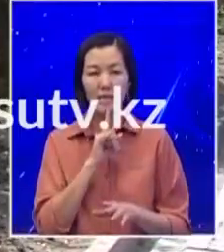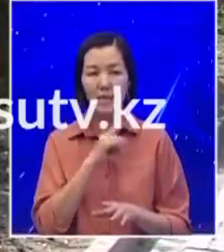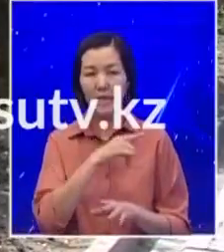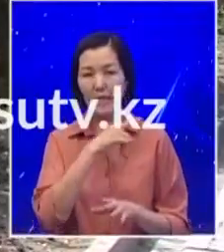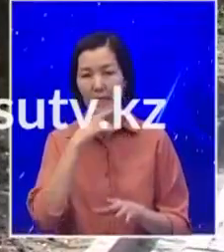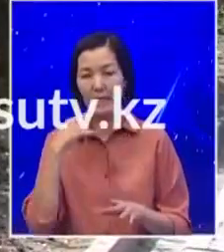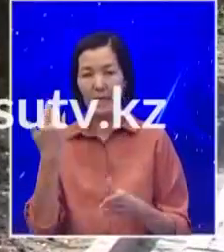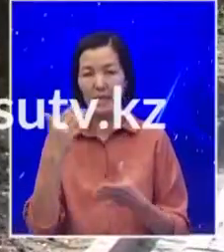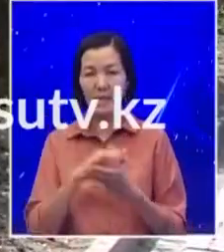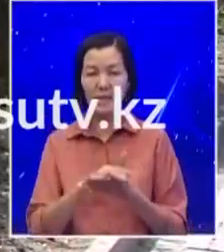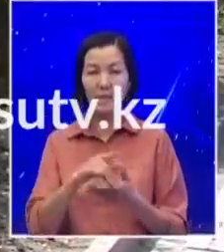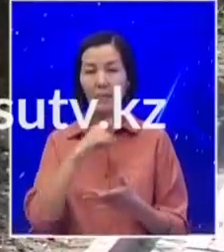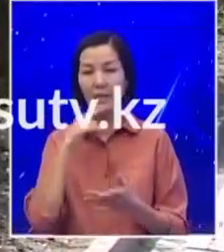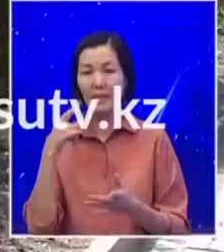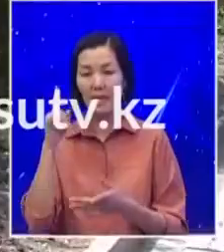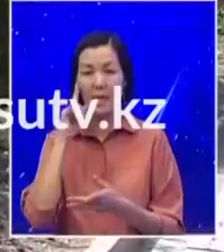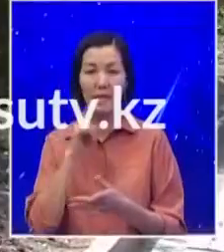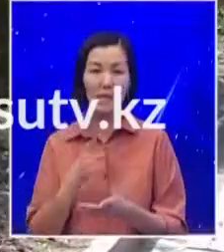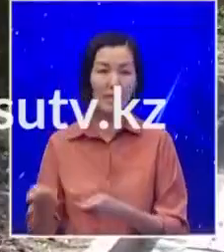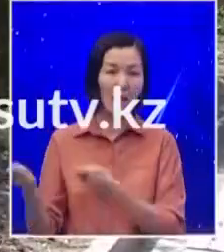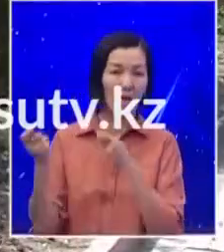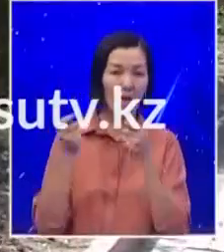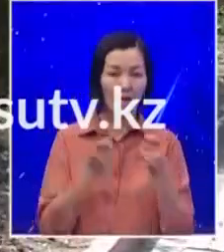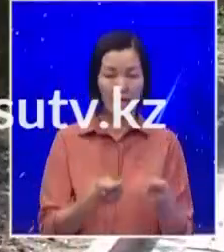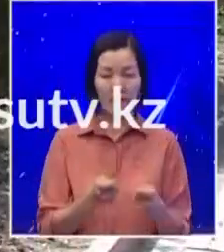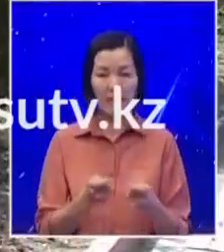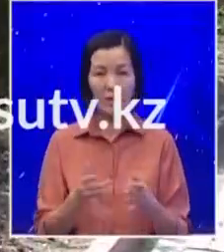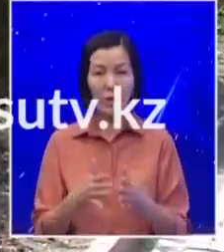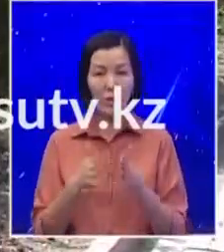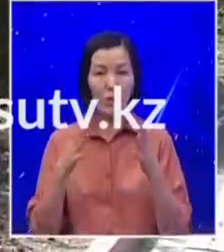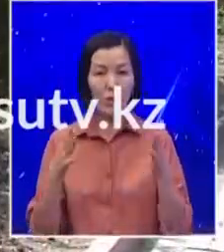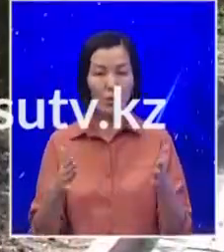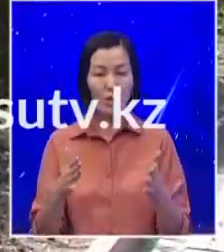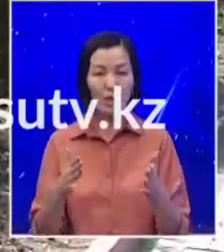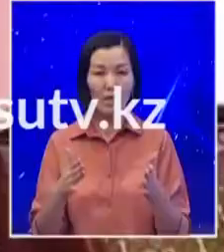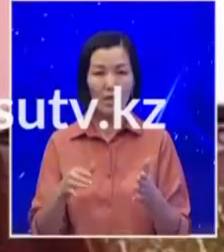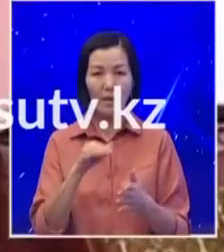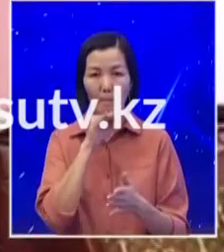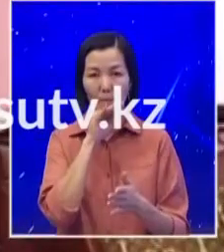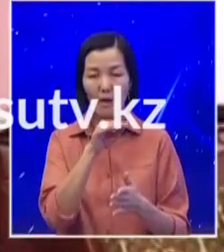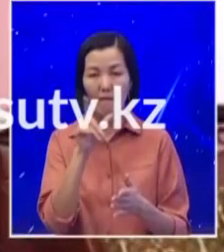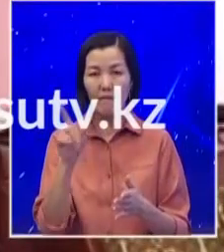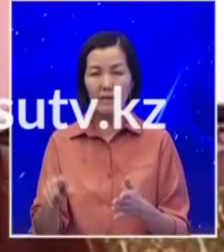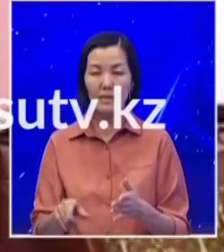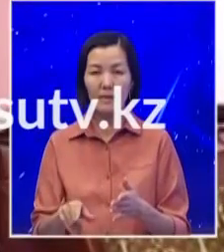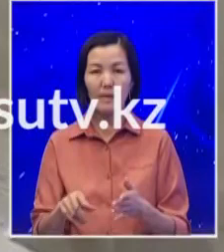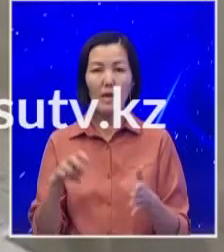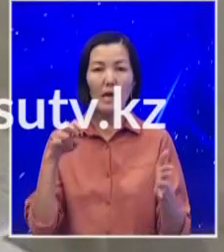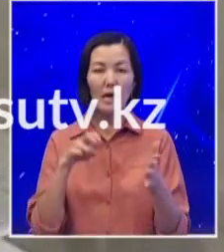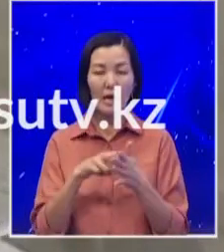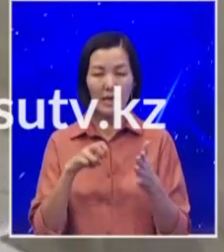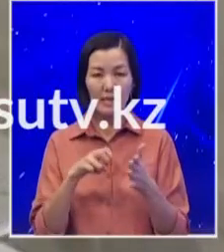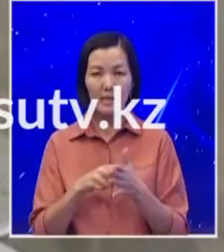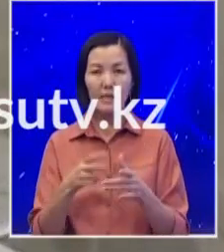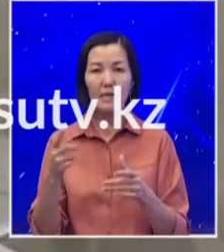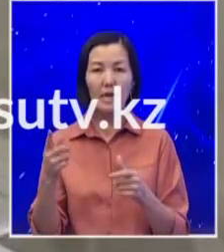Ресейге, ал Ресейдегі дүниені біздің өзіміздің қазақтың жұртына әкелген үлкен новатор ғалым. Ғалымның хаты жақсының аты